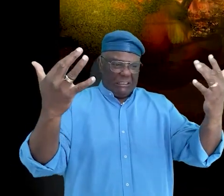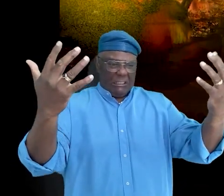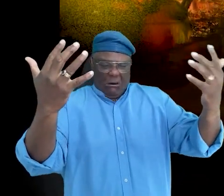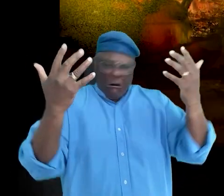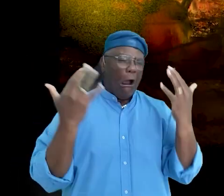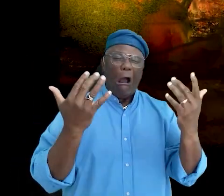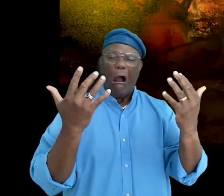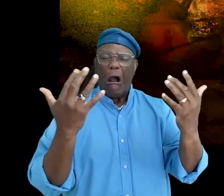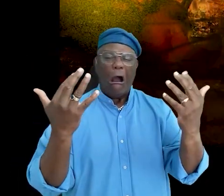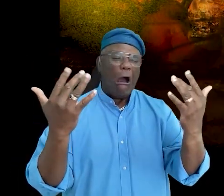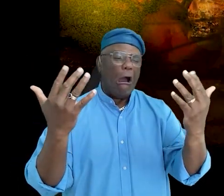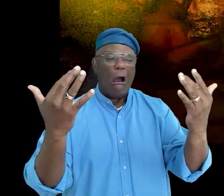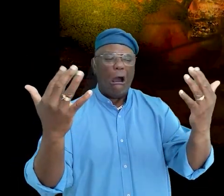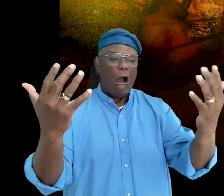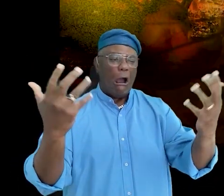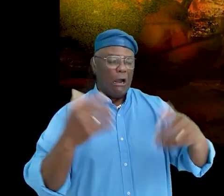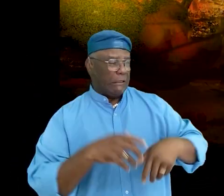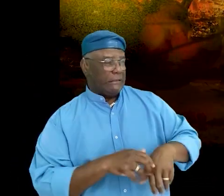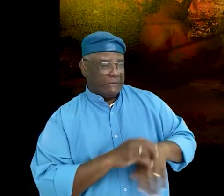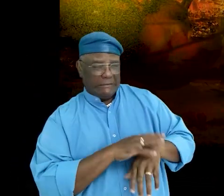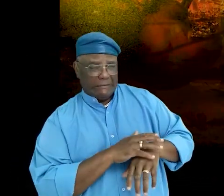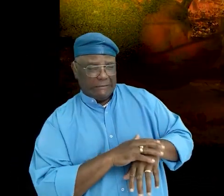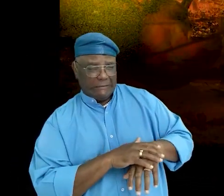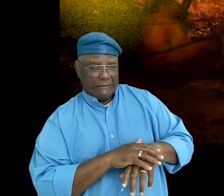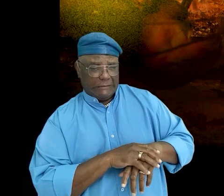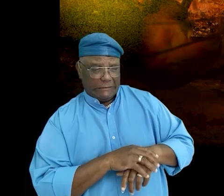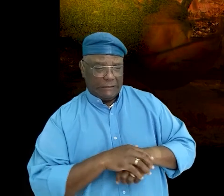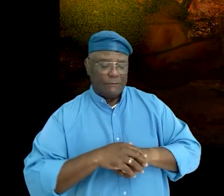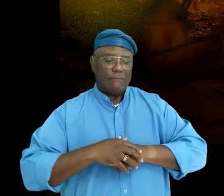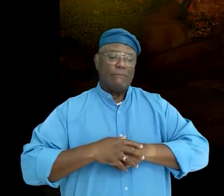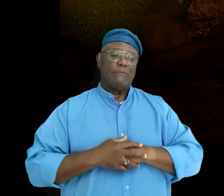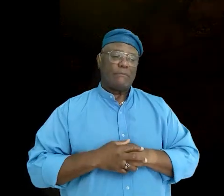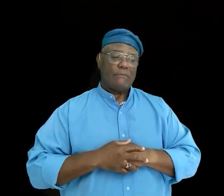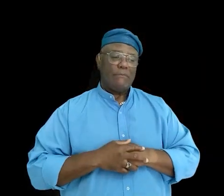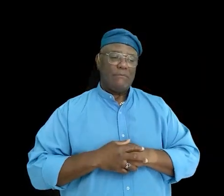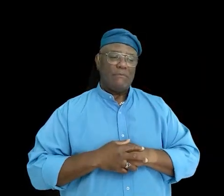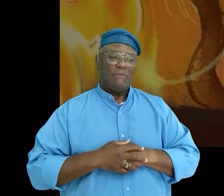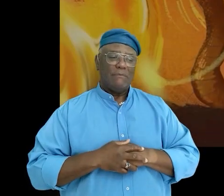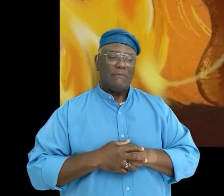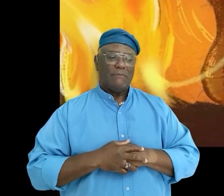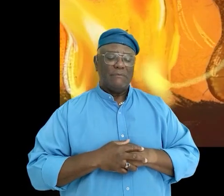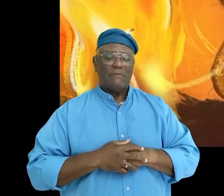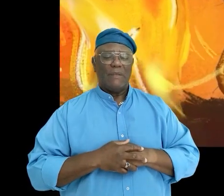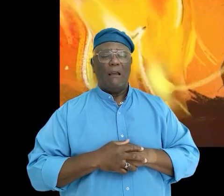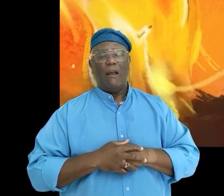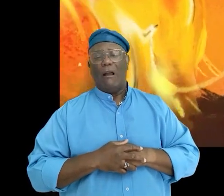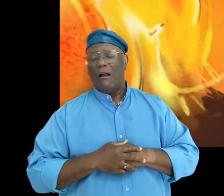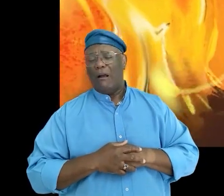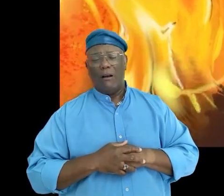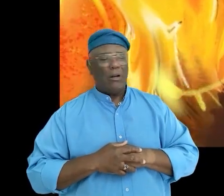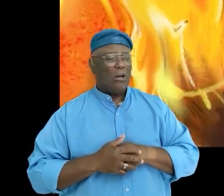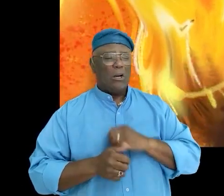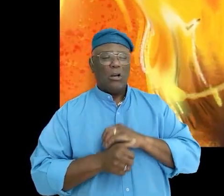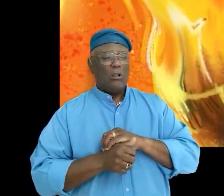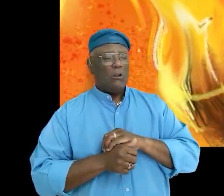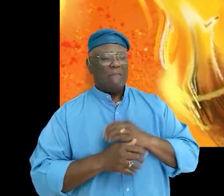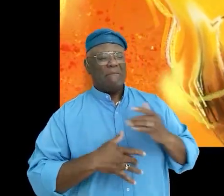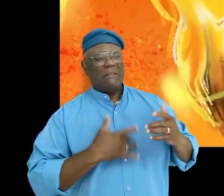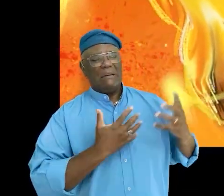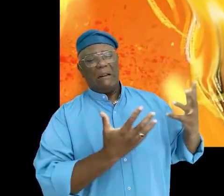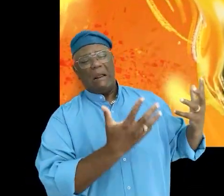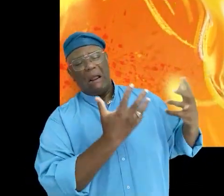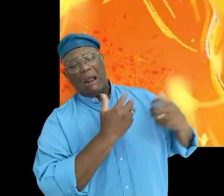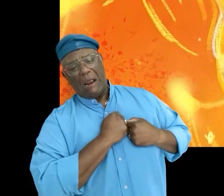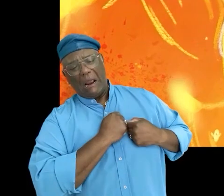edrych mor wyll ac mor grac. Roedd Lula'n